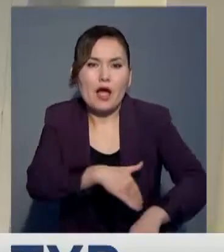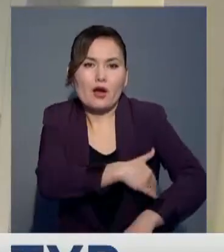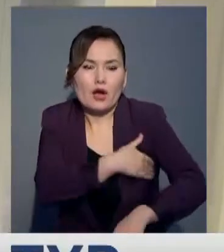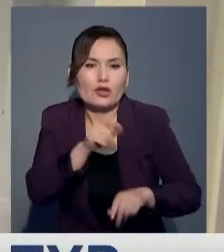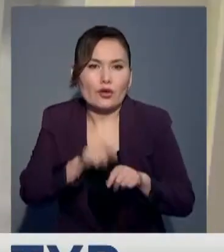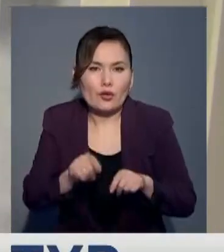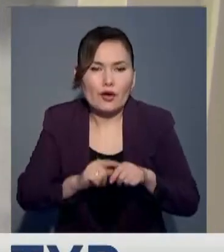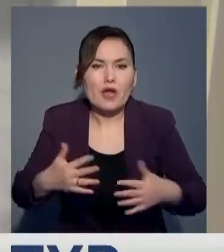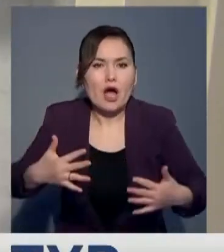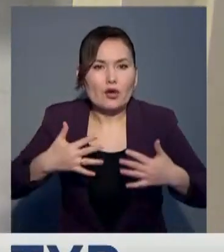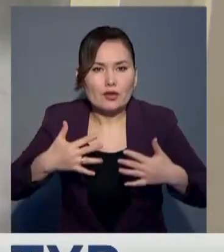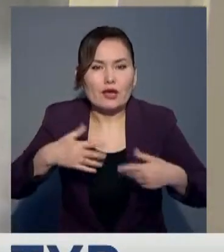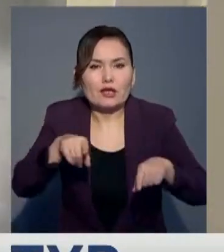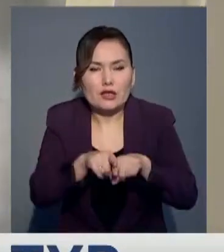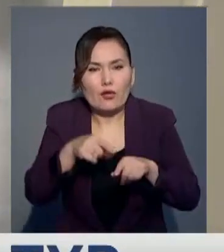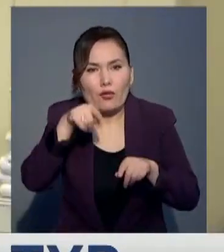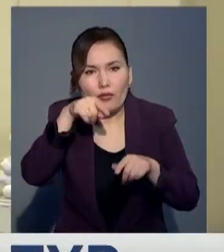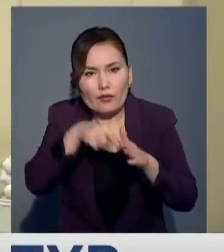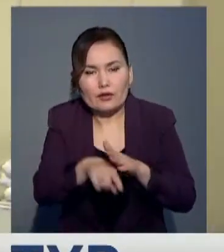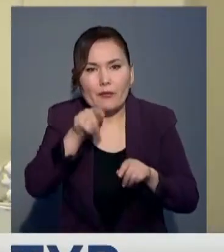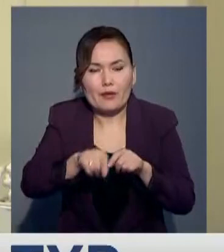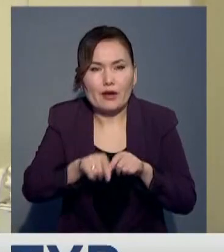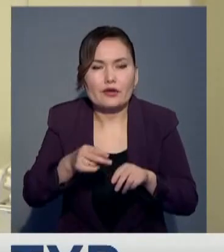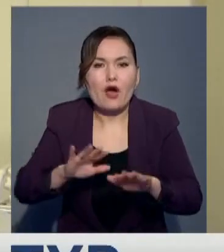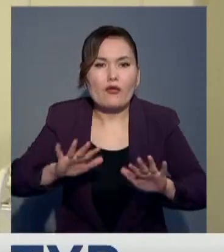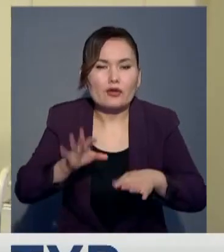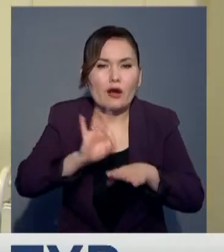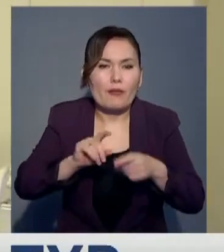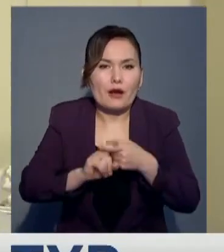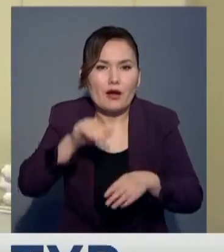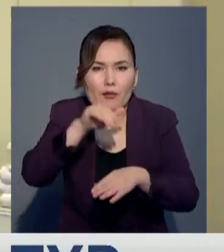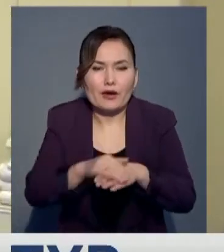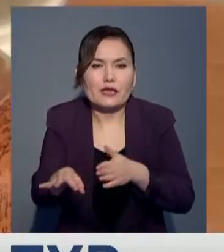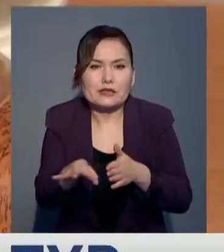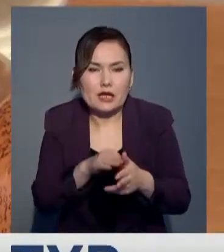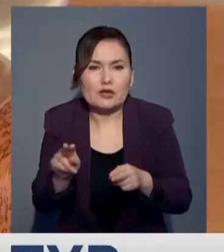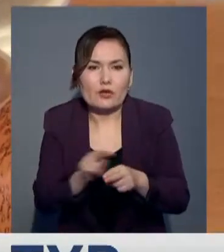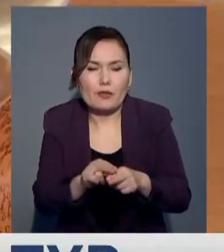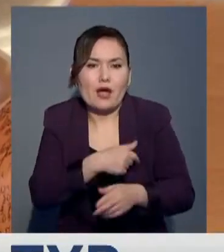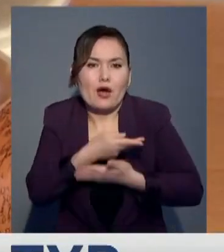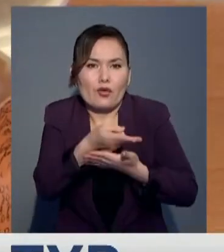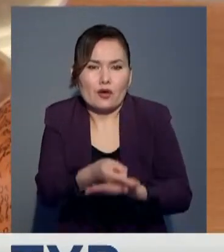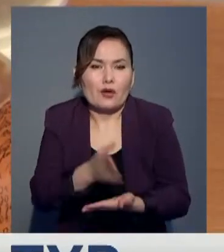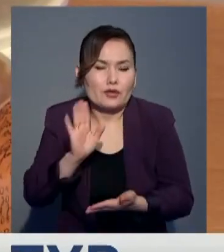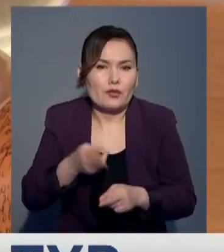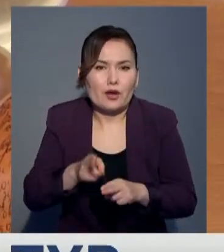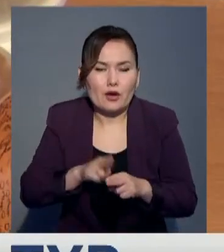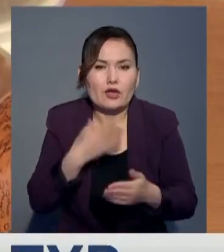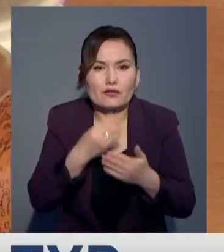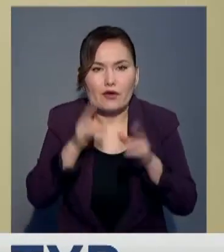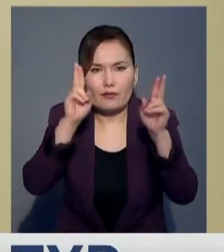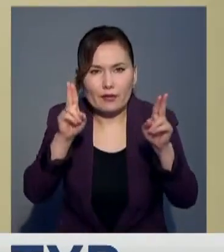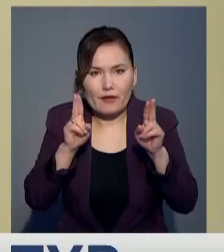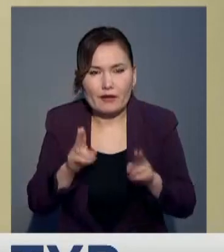өлшеп, тыныс алу жолдарын тексереді. Ауру белгілері байқалса, бірден ем қабылдау бөліміне жатқызылады. Оның да өз ережесі